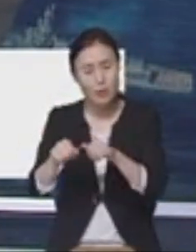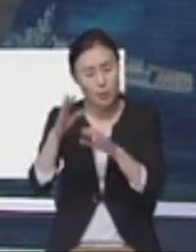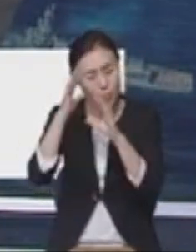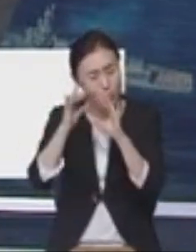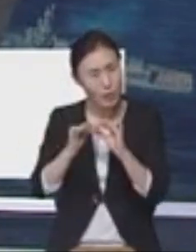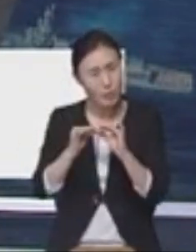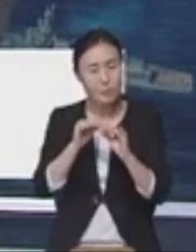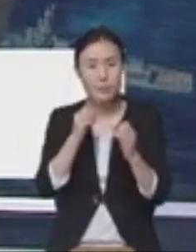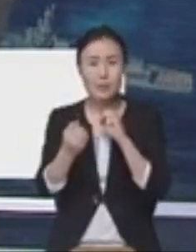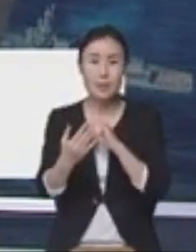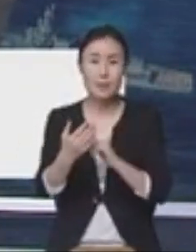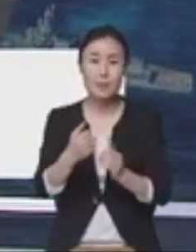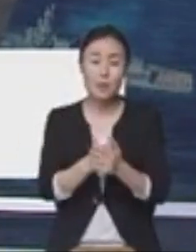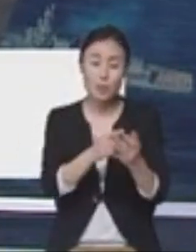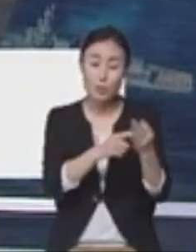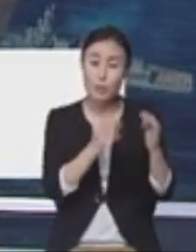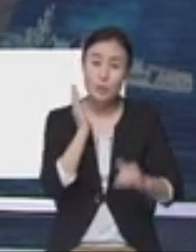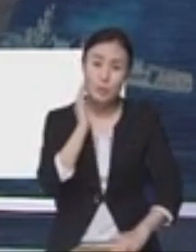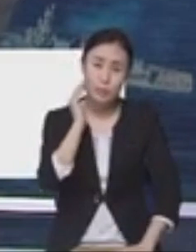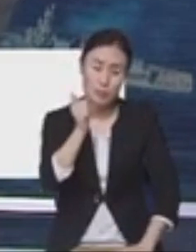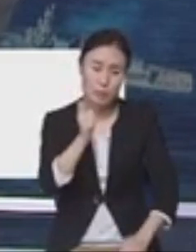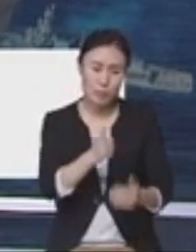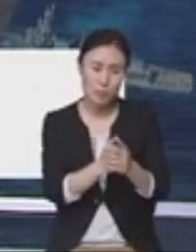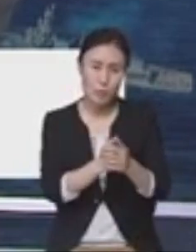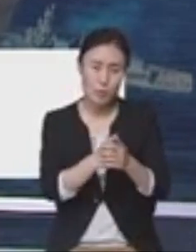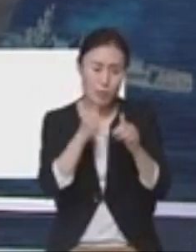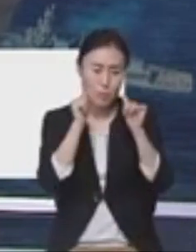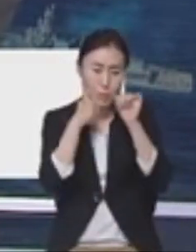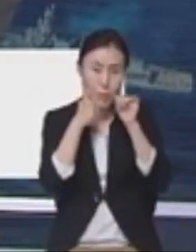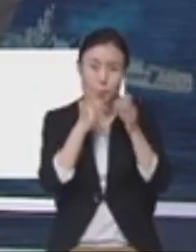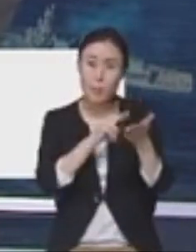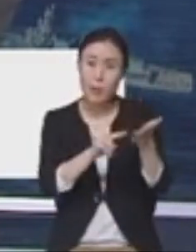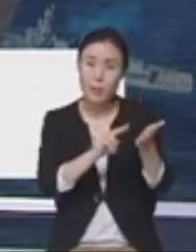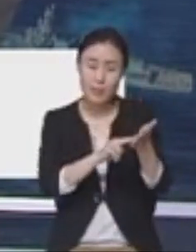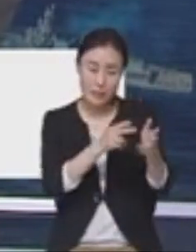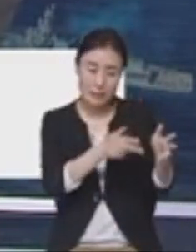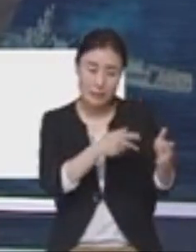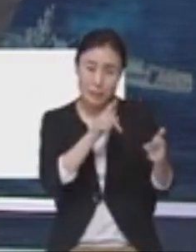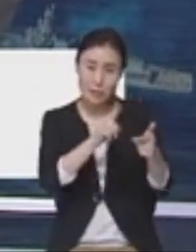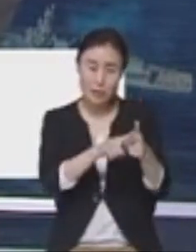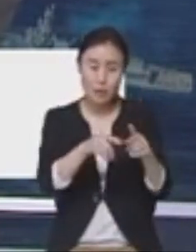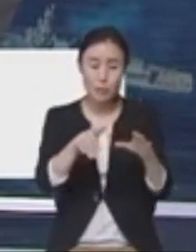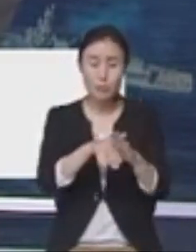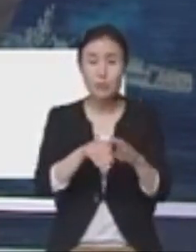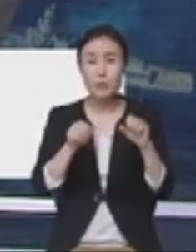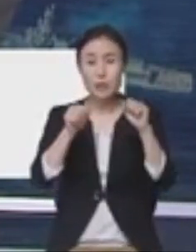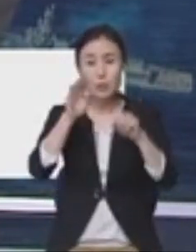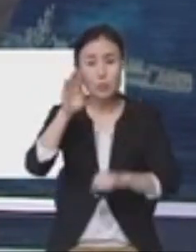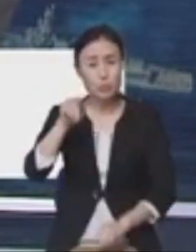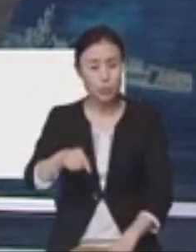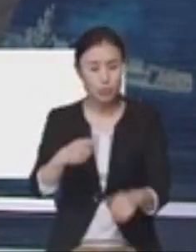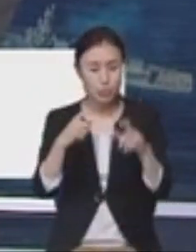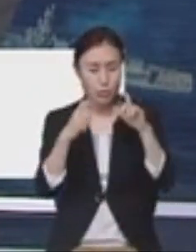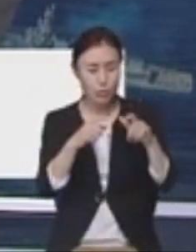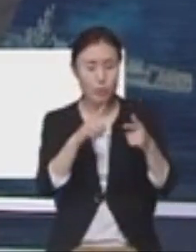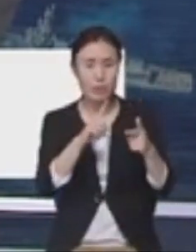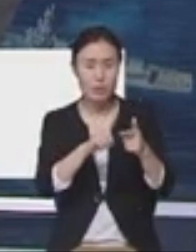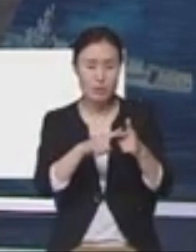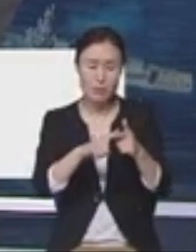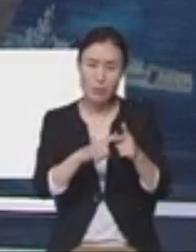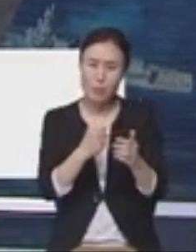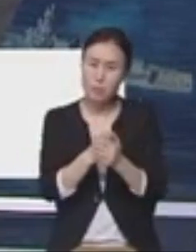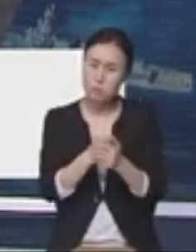나타났습니다 윤석열 대통령을 풍자한화나 윤석열차에 대한 문화체육관광부의 경고조치에 대해선 부당하다는